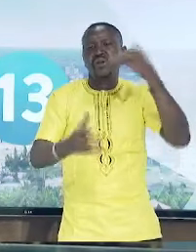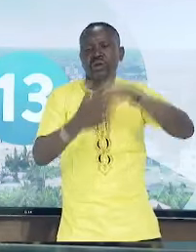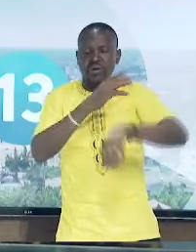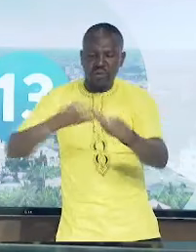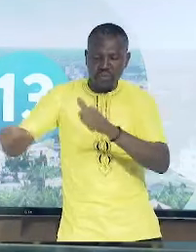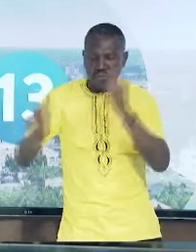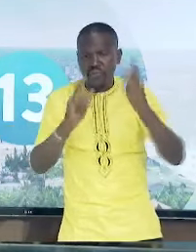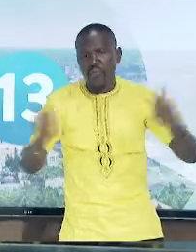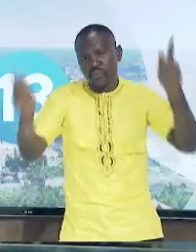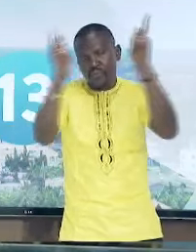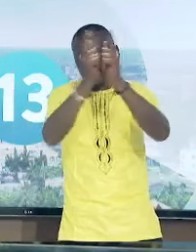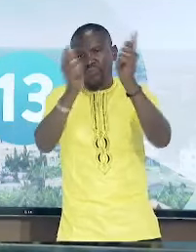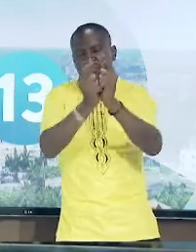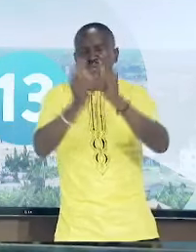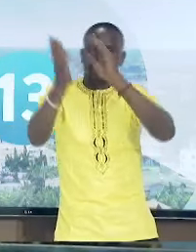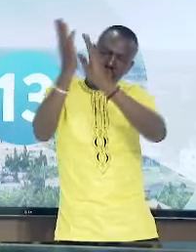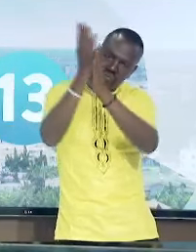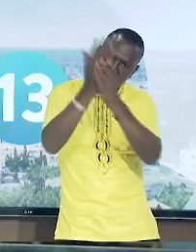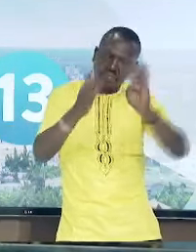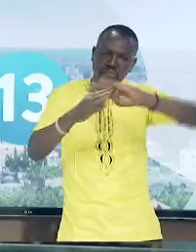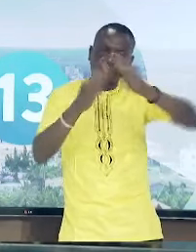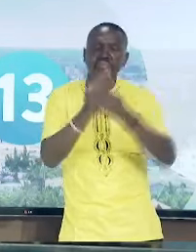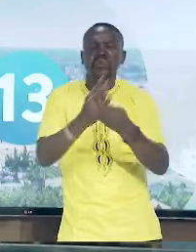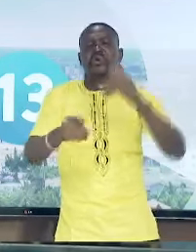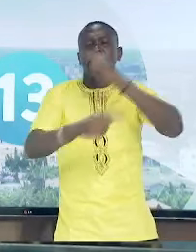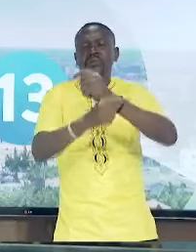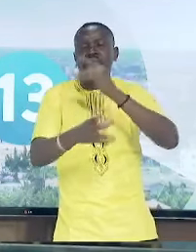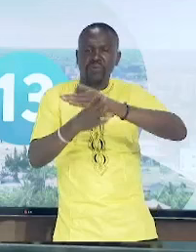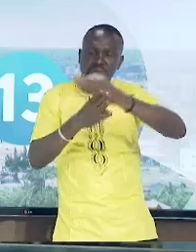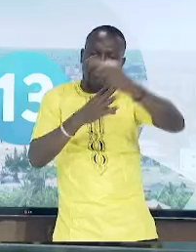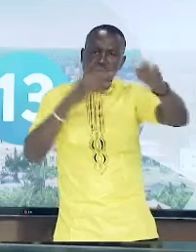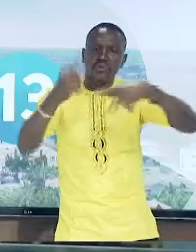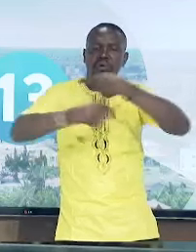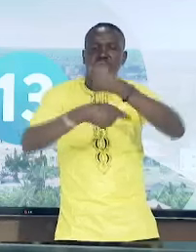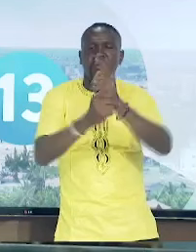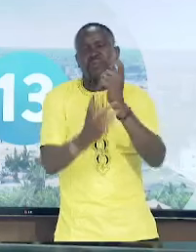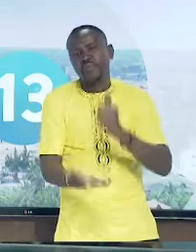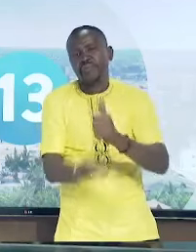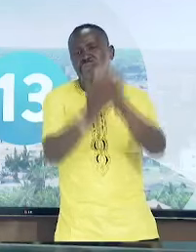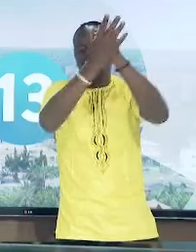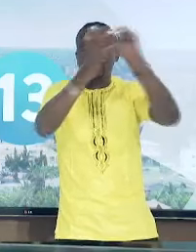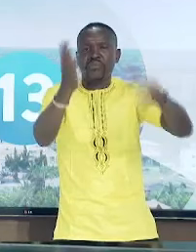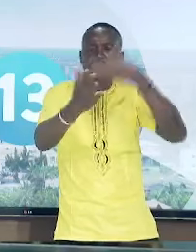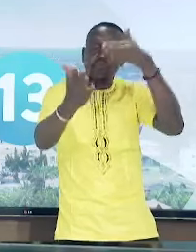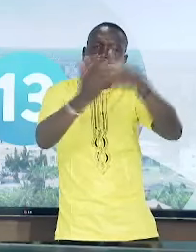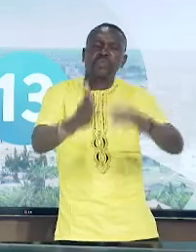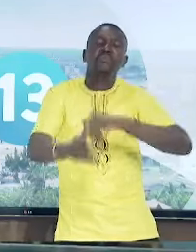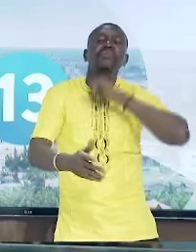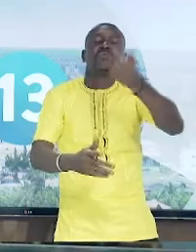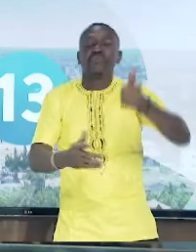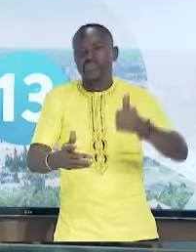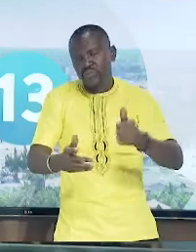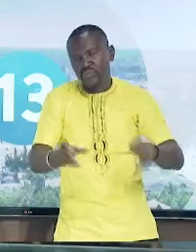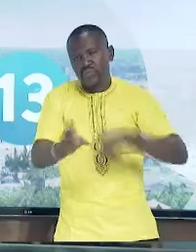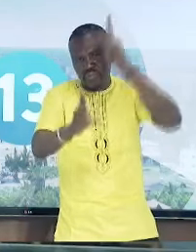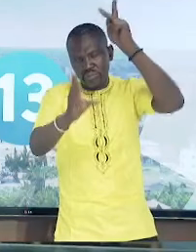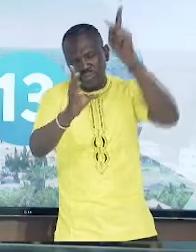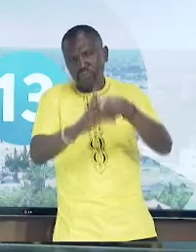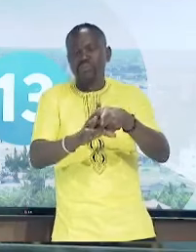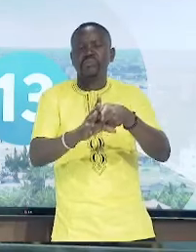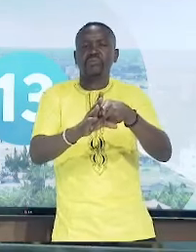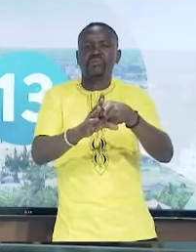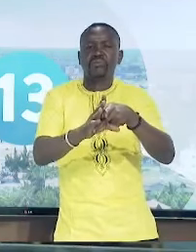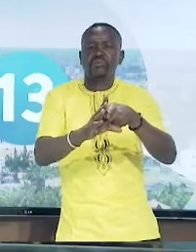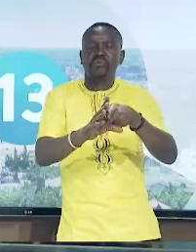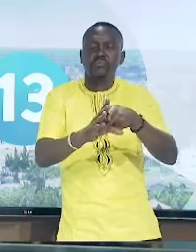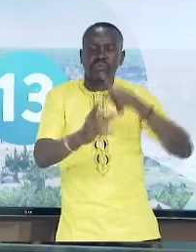sont réunis pour la validation des modules de formation produits par la cellule d'appui à la décentralisation et à la